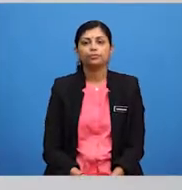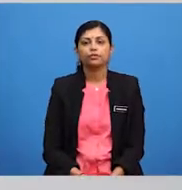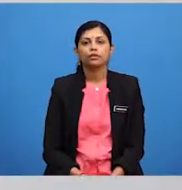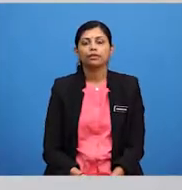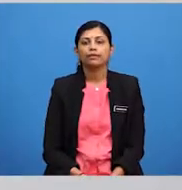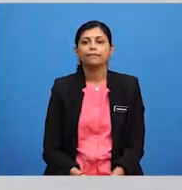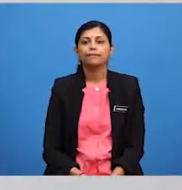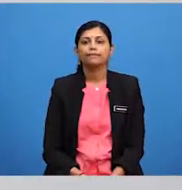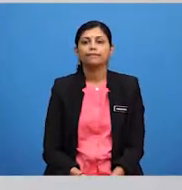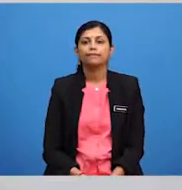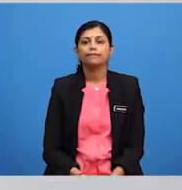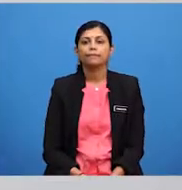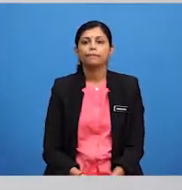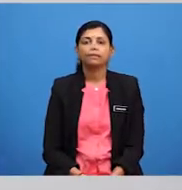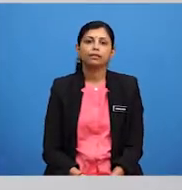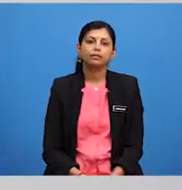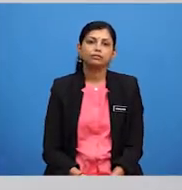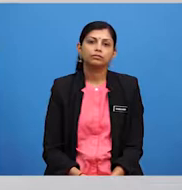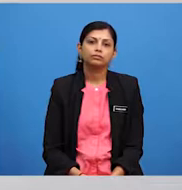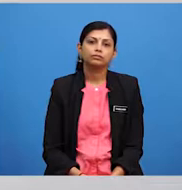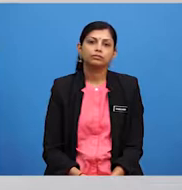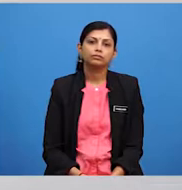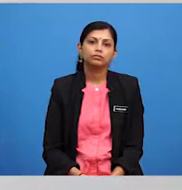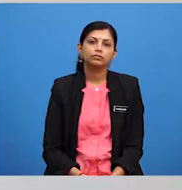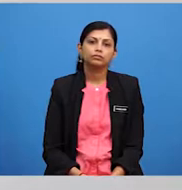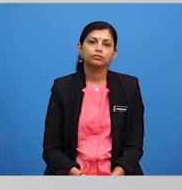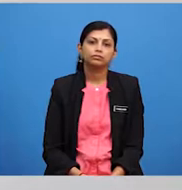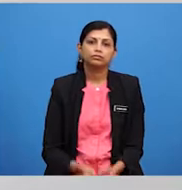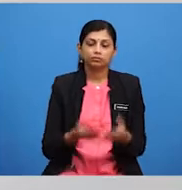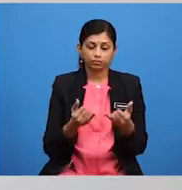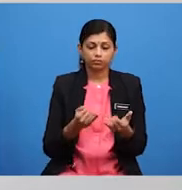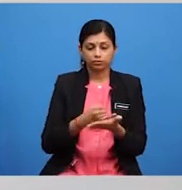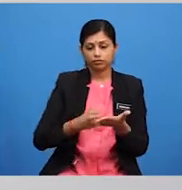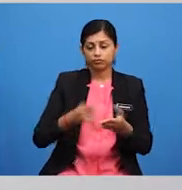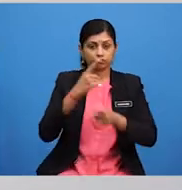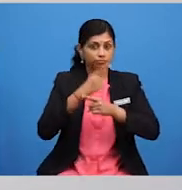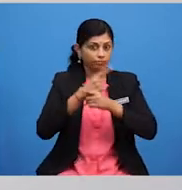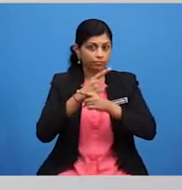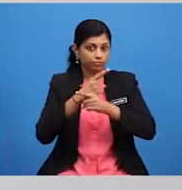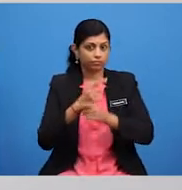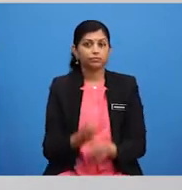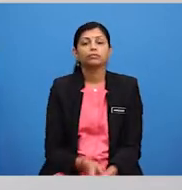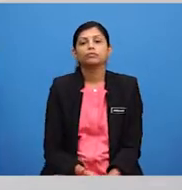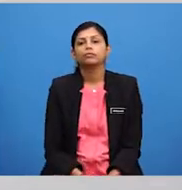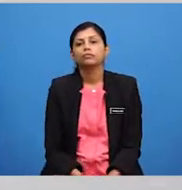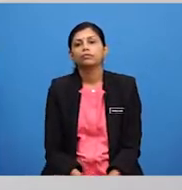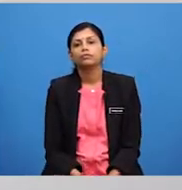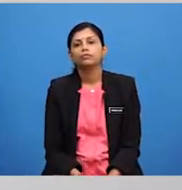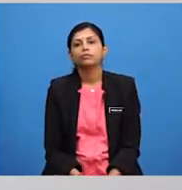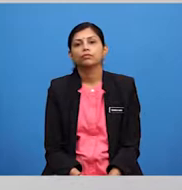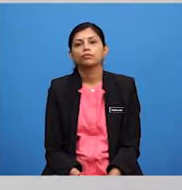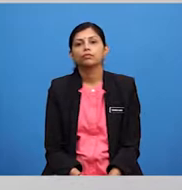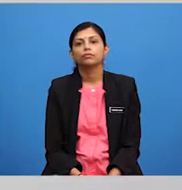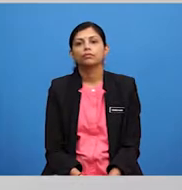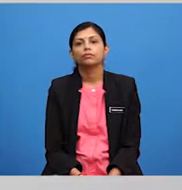murid-murid perlu melegapkan garisan pembinaan objek sehingga menjadi lakaran perspektif